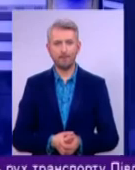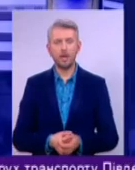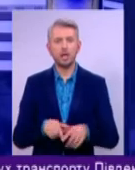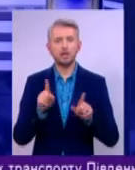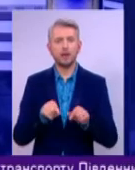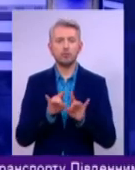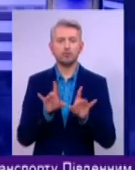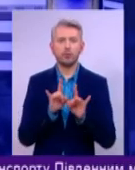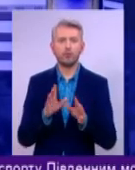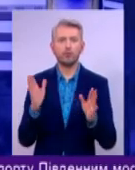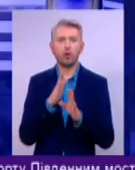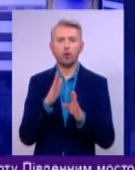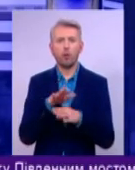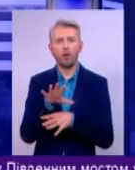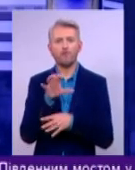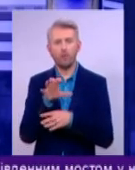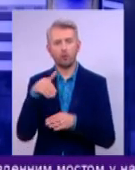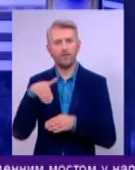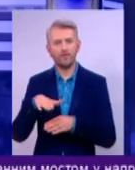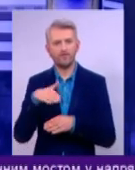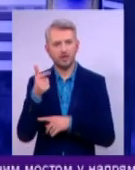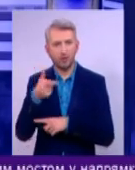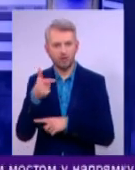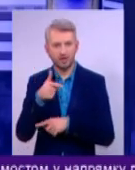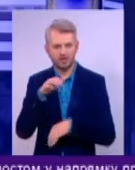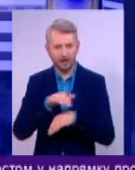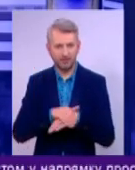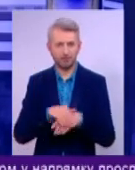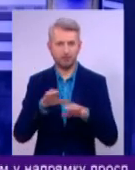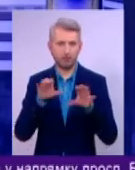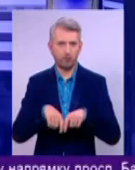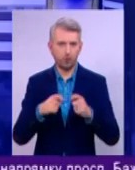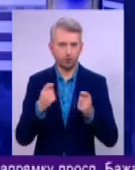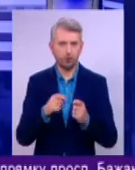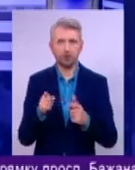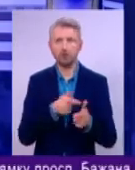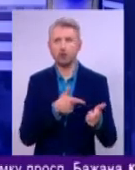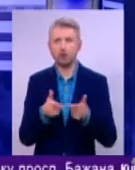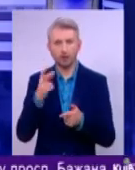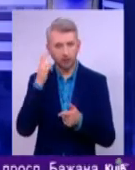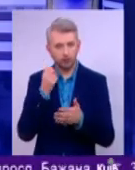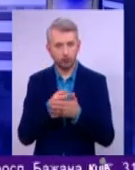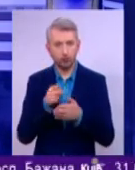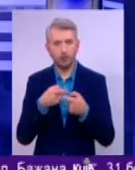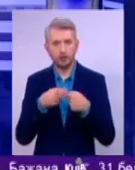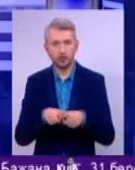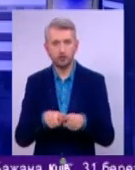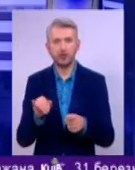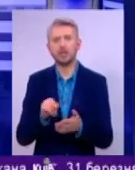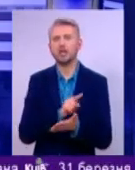Також поговоримо і про долю фото-відеофіксації правопорушень. І чи готова столиця до цього технічно.